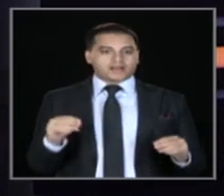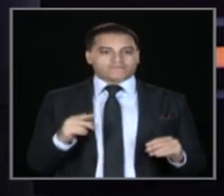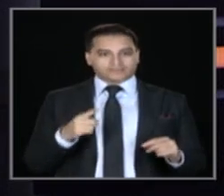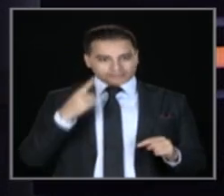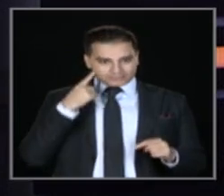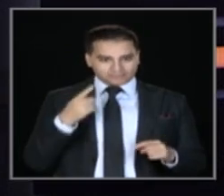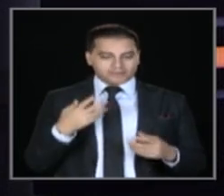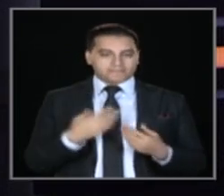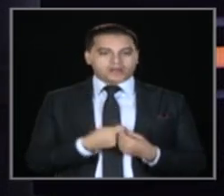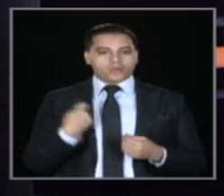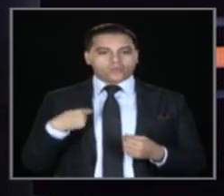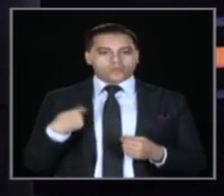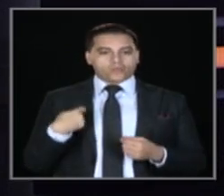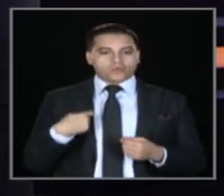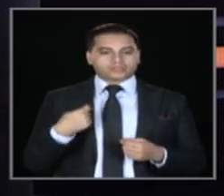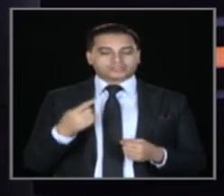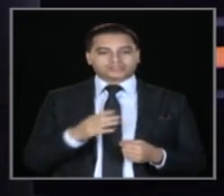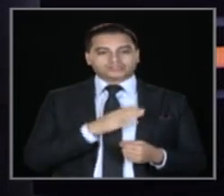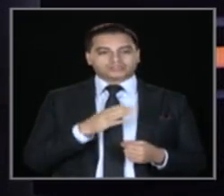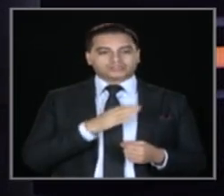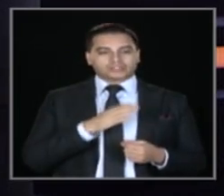كان مرشح كان معايا وزير الخارجية على نفس الطائرة 30